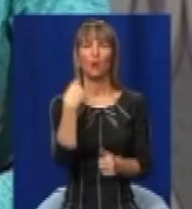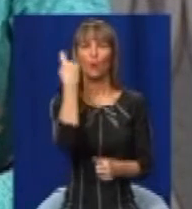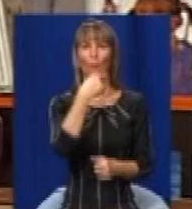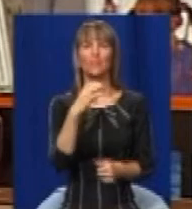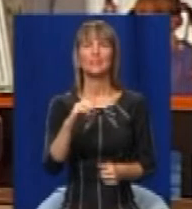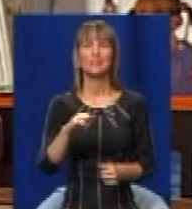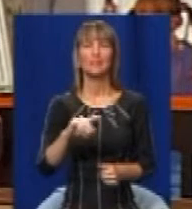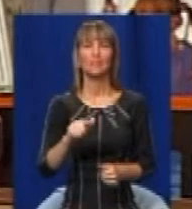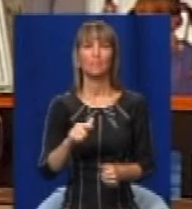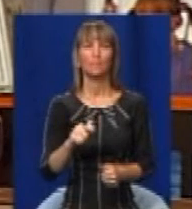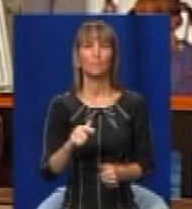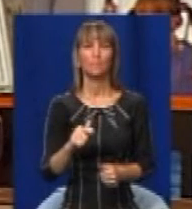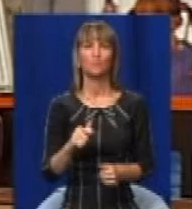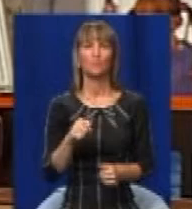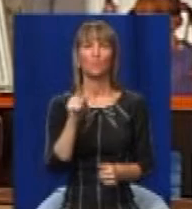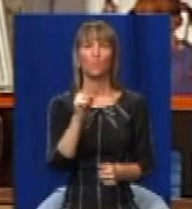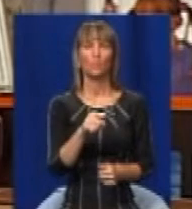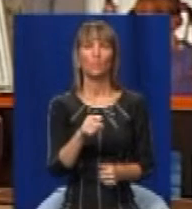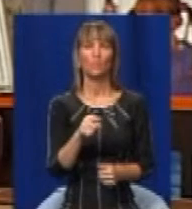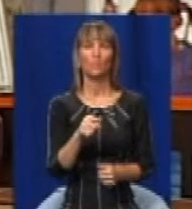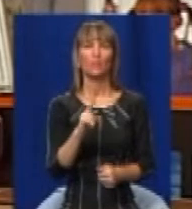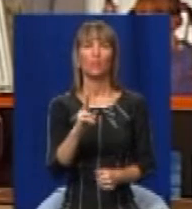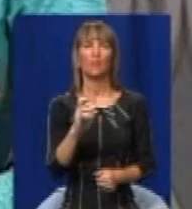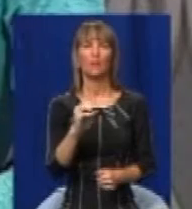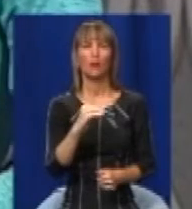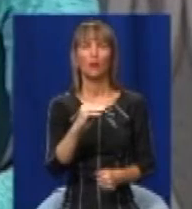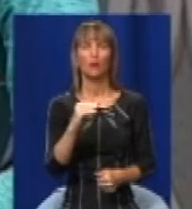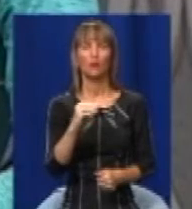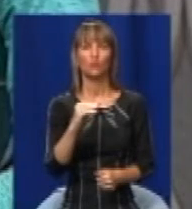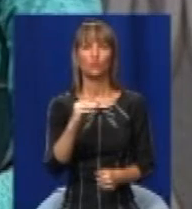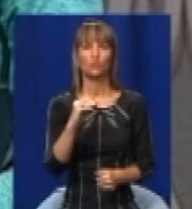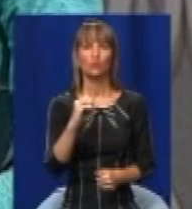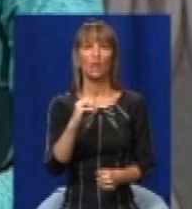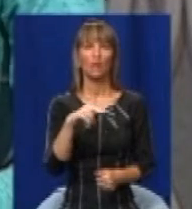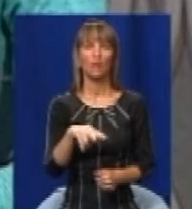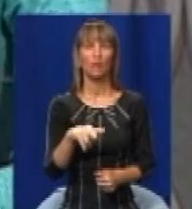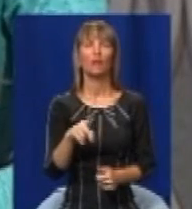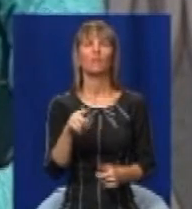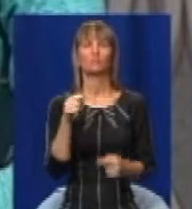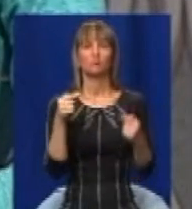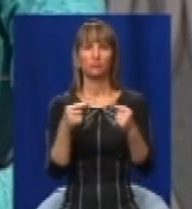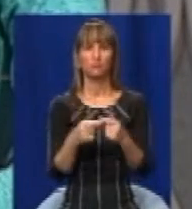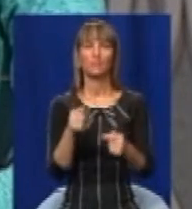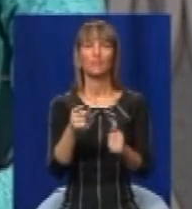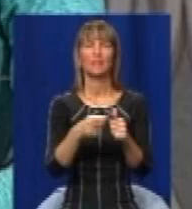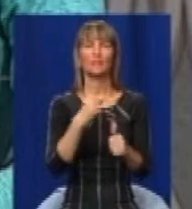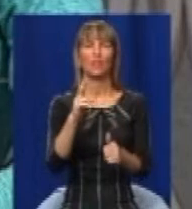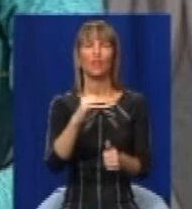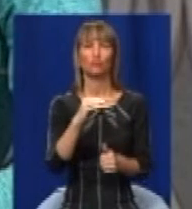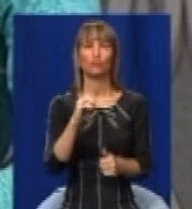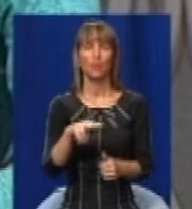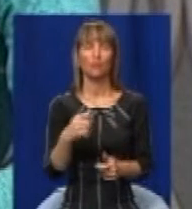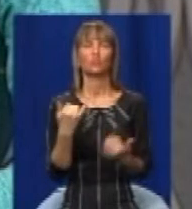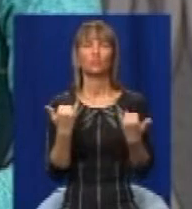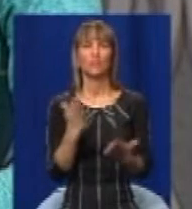стиль? Стиль, ну, він casual. Так, цілком вірно. Цей стиль зветься casual. І, власне, зараз він